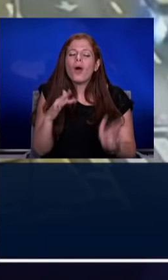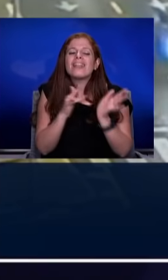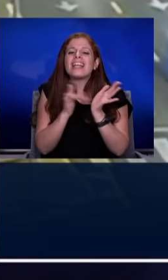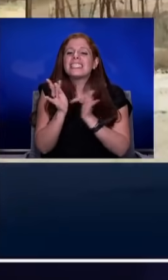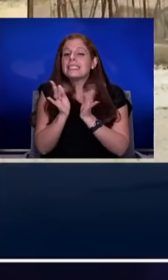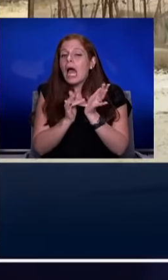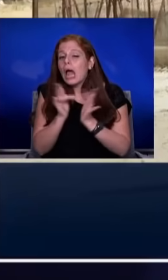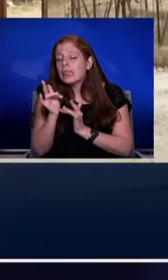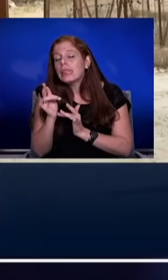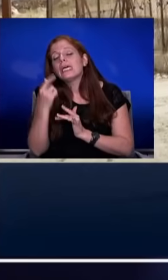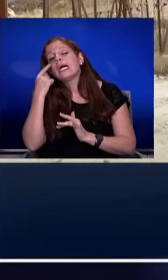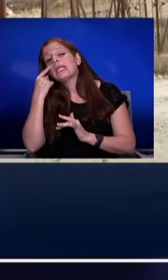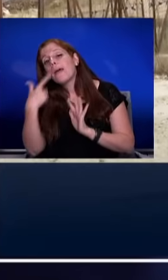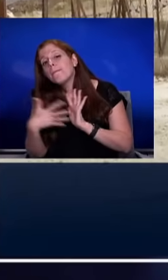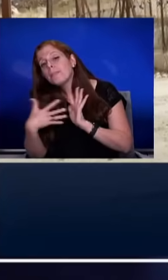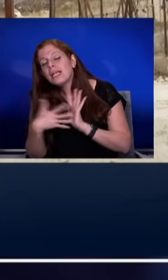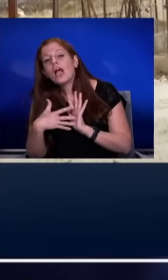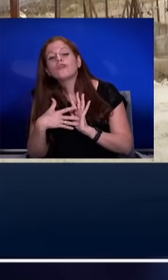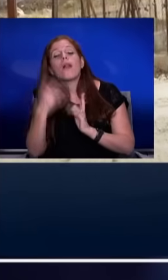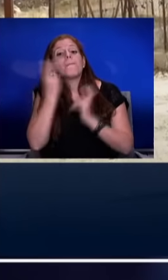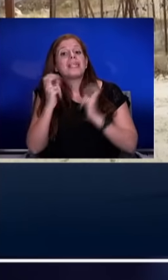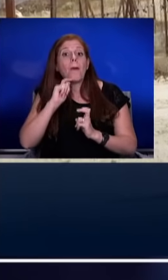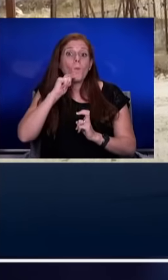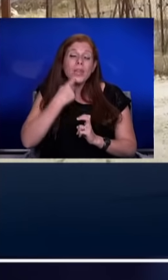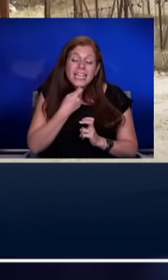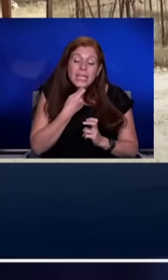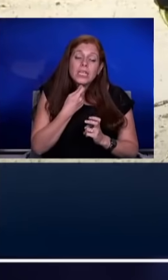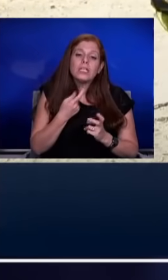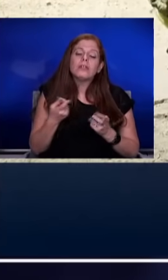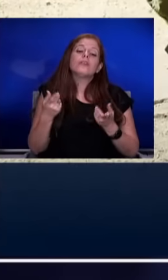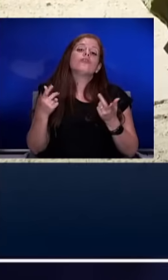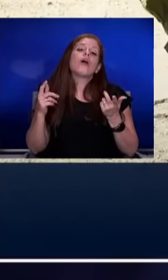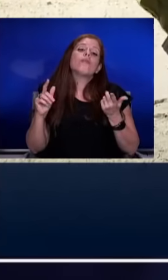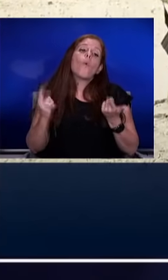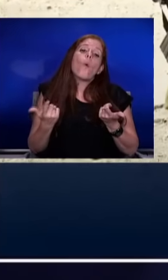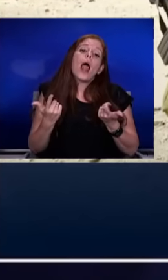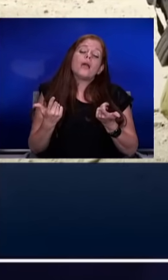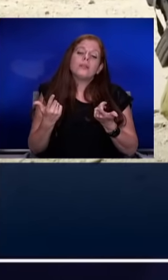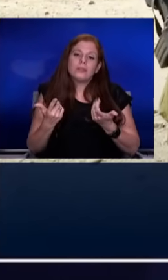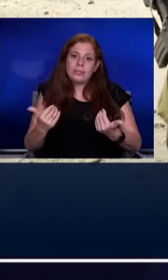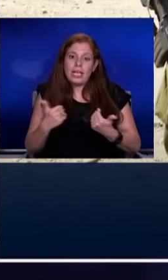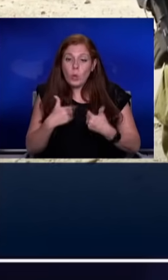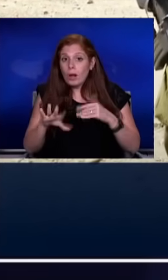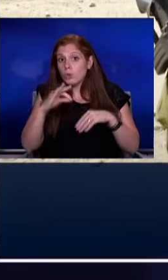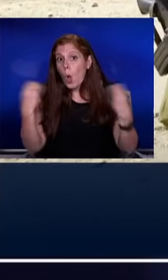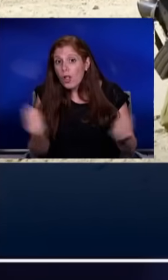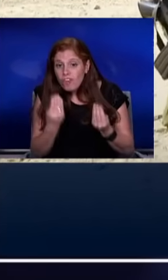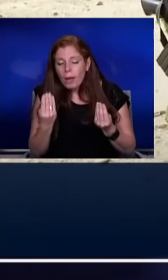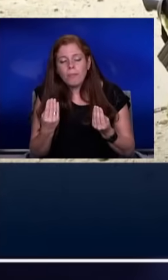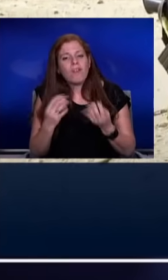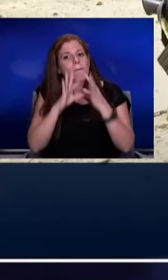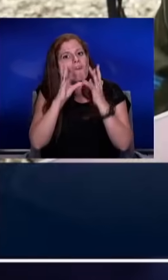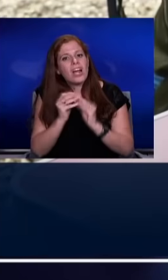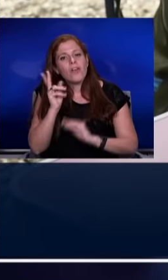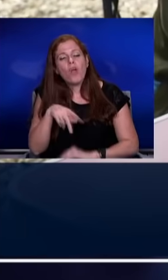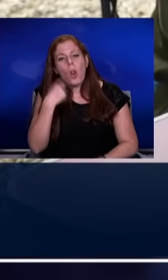הנראה בדיקה של מידע מודיעיני שמקווים שיבשיל ואולי יוביל לממצאים נוספים, אבל באופן כללי אפשר לומר